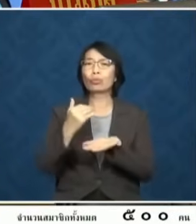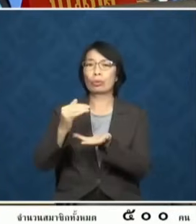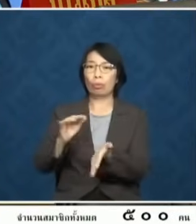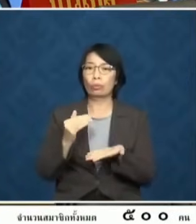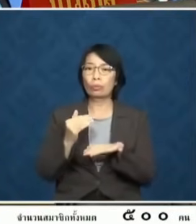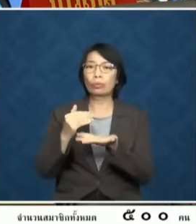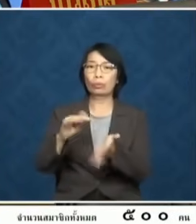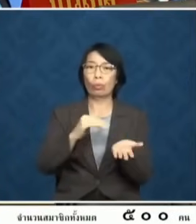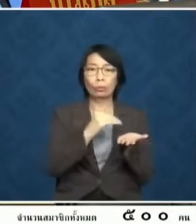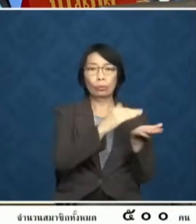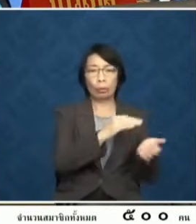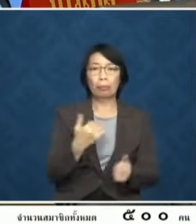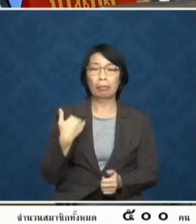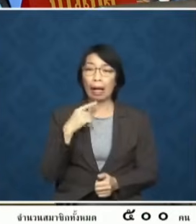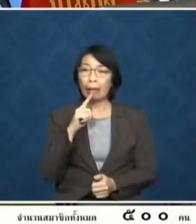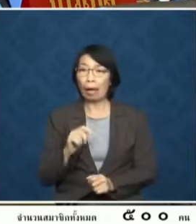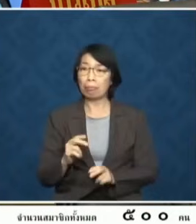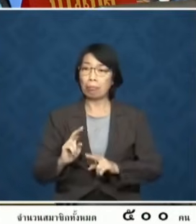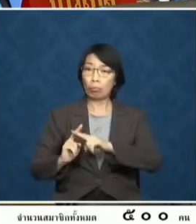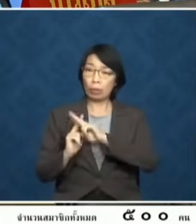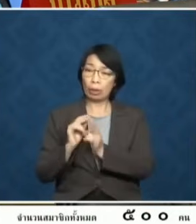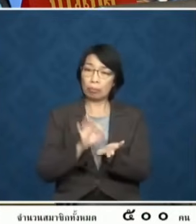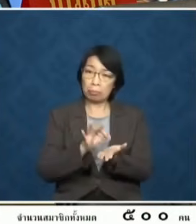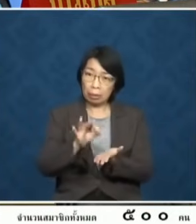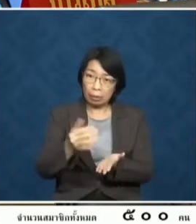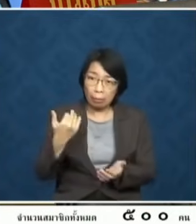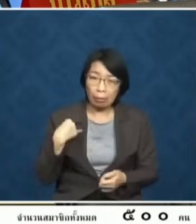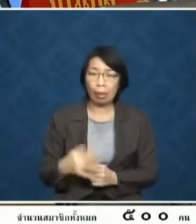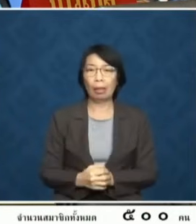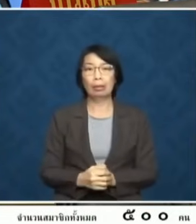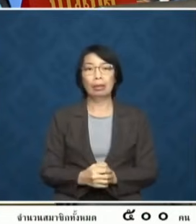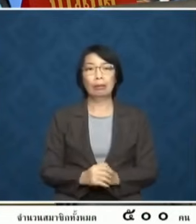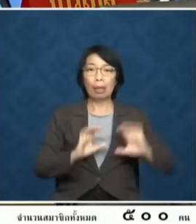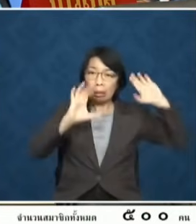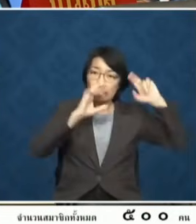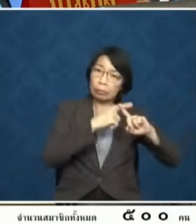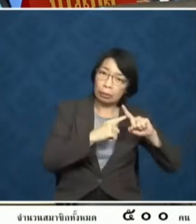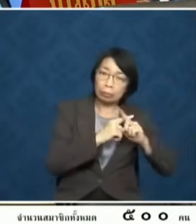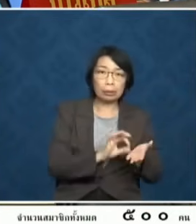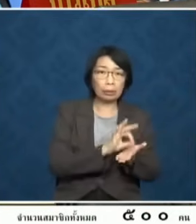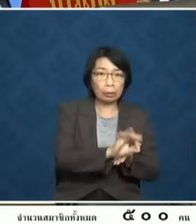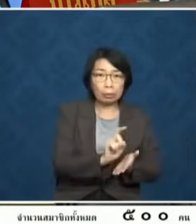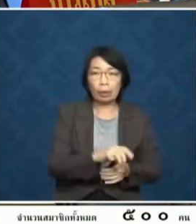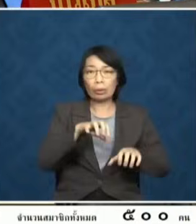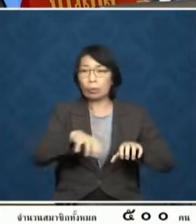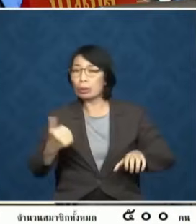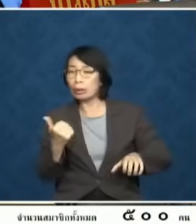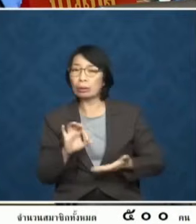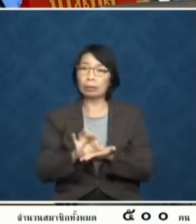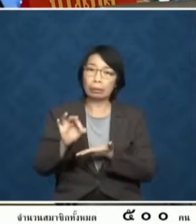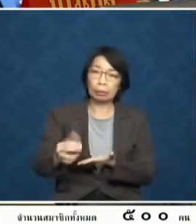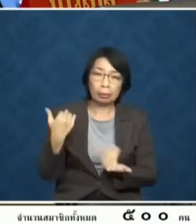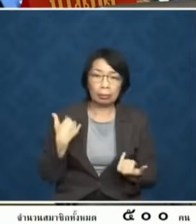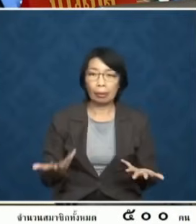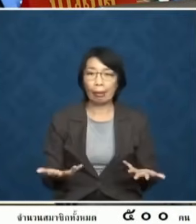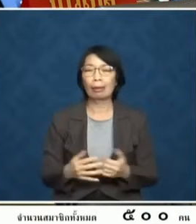ส่งออกไปที่ภาคเอกชนหรือเปล่ามีการส่งออกไปที่รัฐวิสาหกิจหรือหน่วยงานรัฐหน่วยงานรัฐอื่นๆหรือเปล่าในรูปแบบ